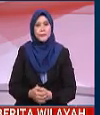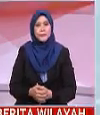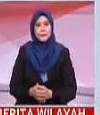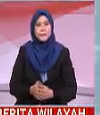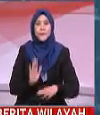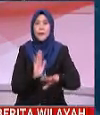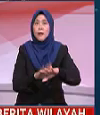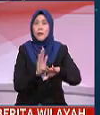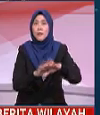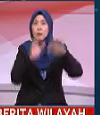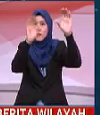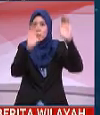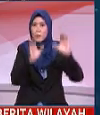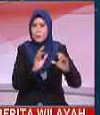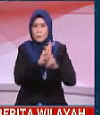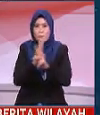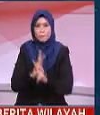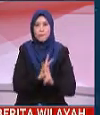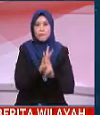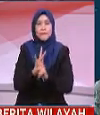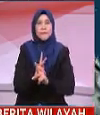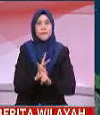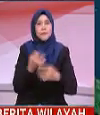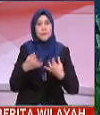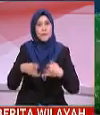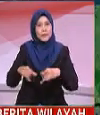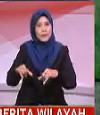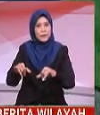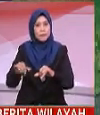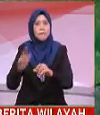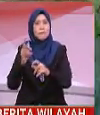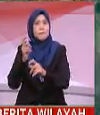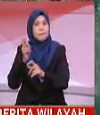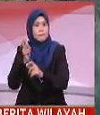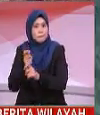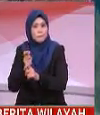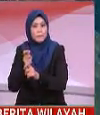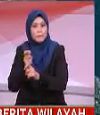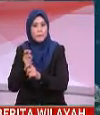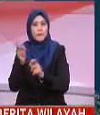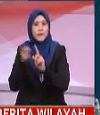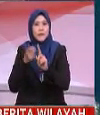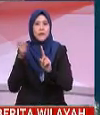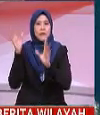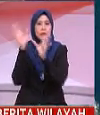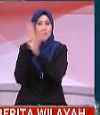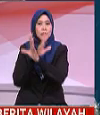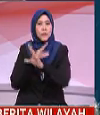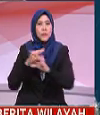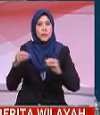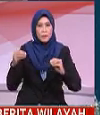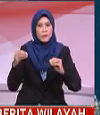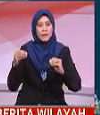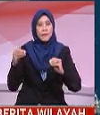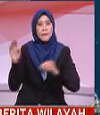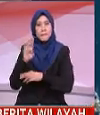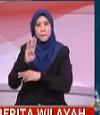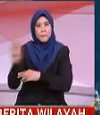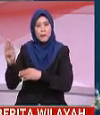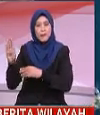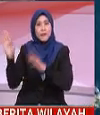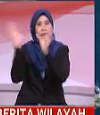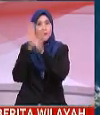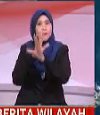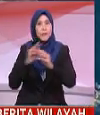itu, amaran cuaca peringkat waspada juga masih lagi dikekalkan bagi negeri Sarawak melibatkan bahagian barat negeri